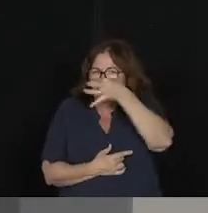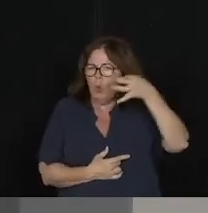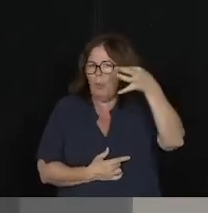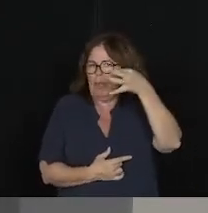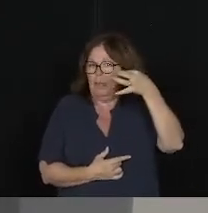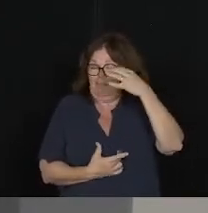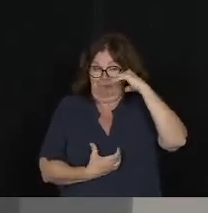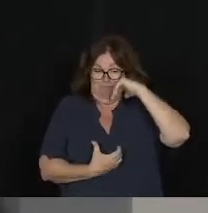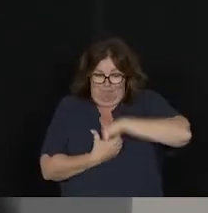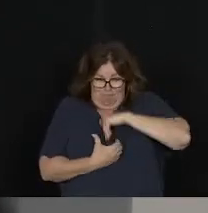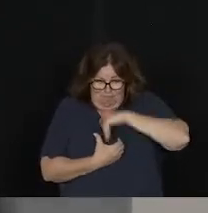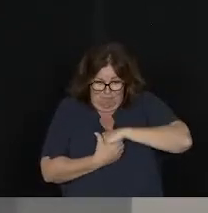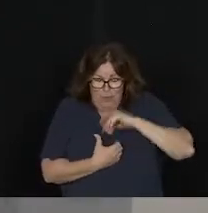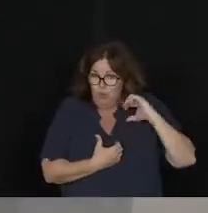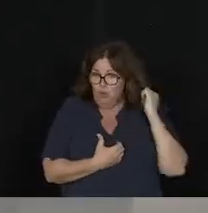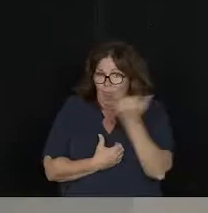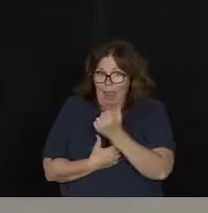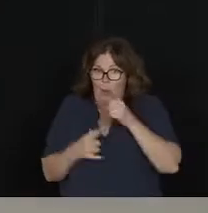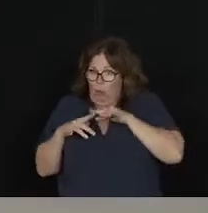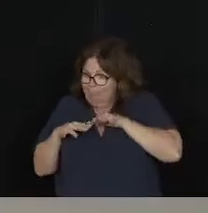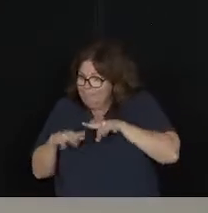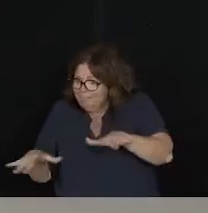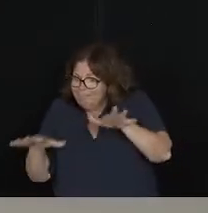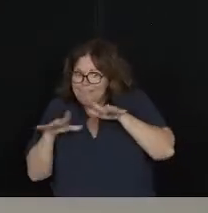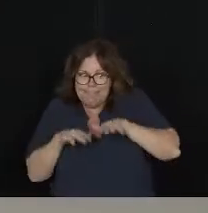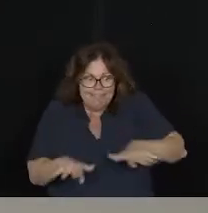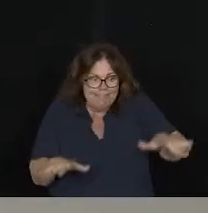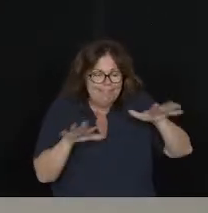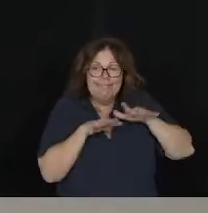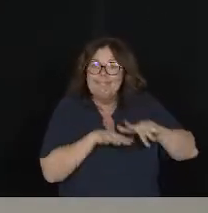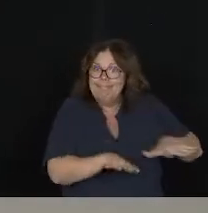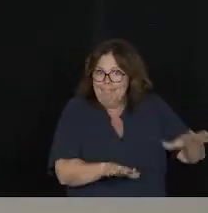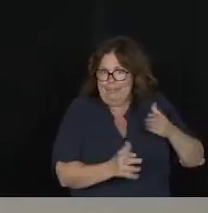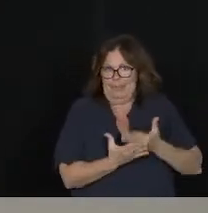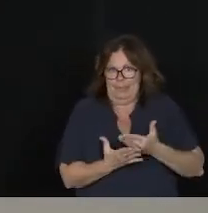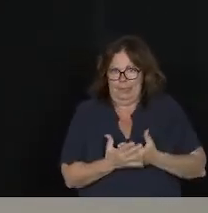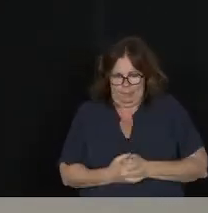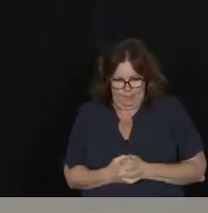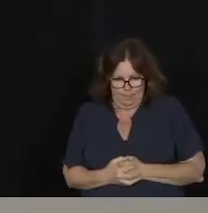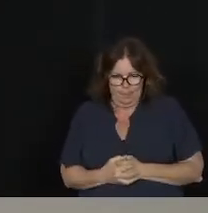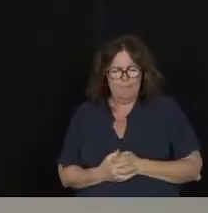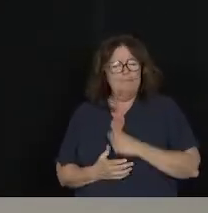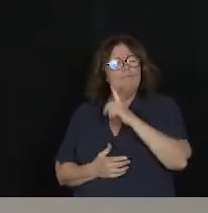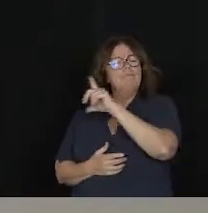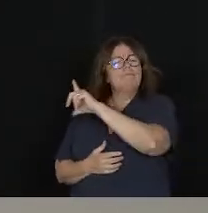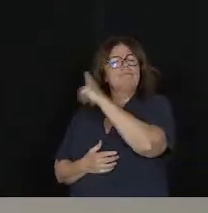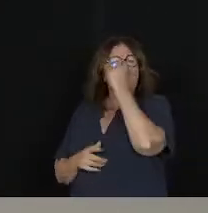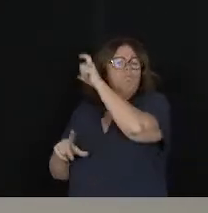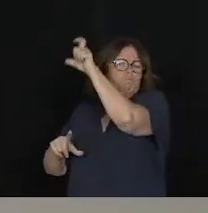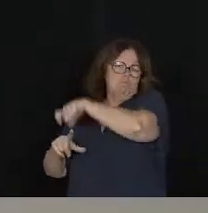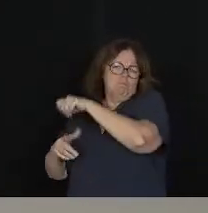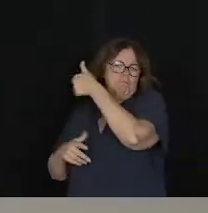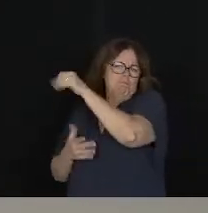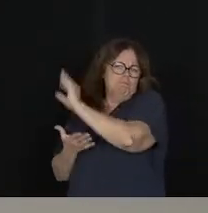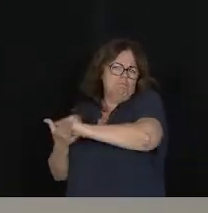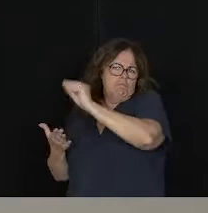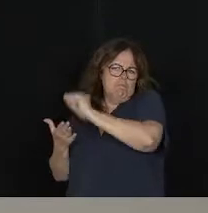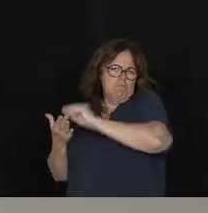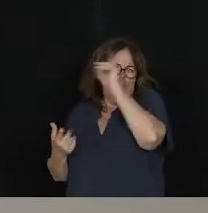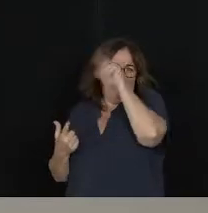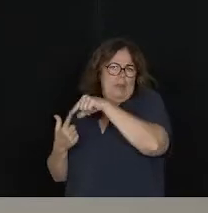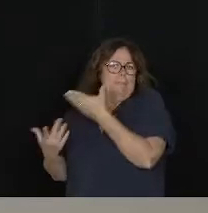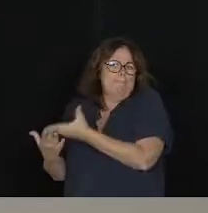internalisé par les différents échelons de commandement. Hein. C'est Karl-Heinz Frieser qui a écrit sur le mythe du